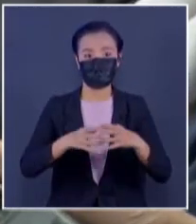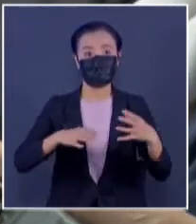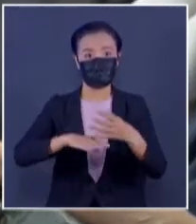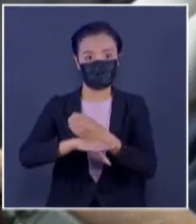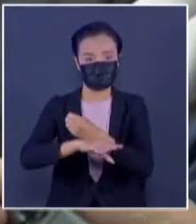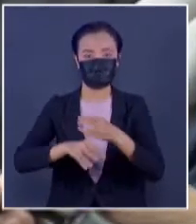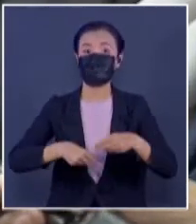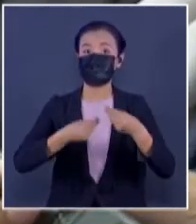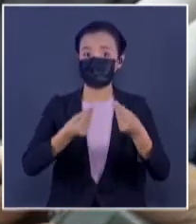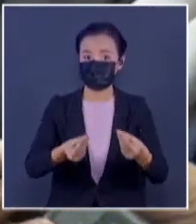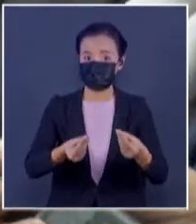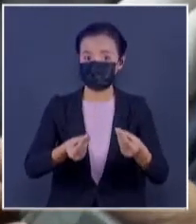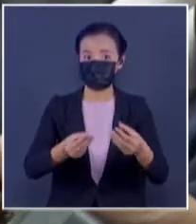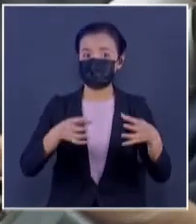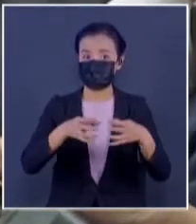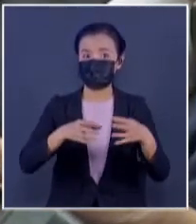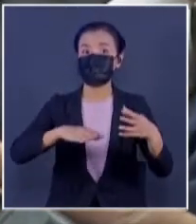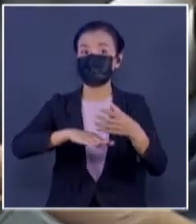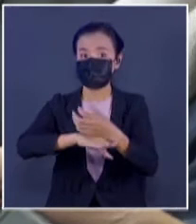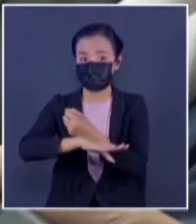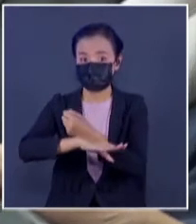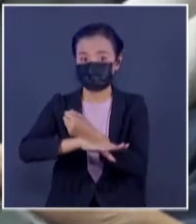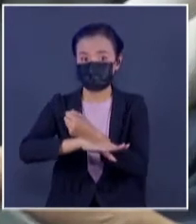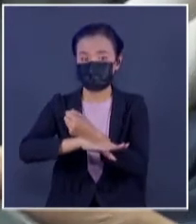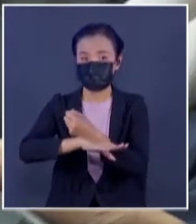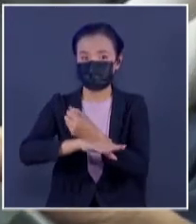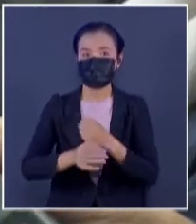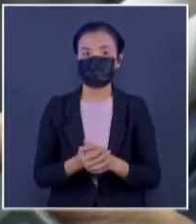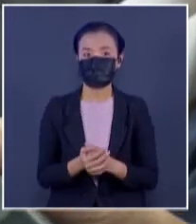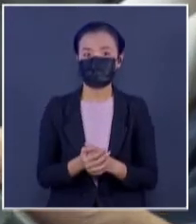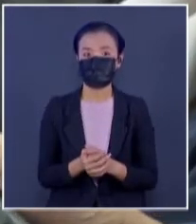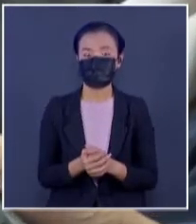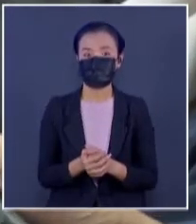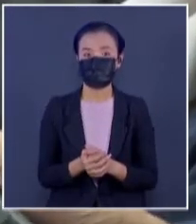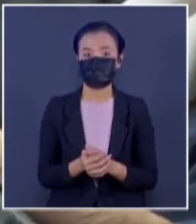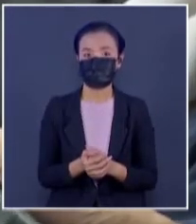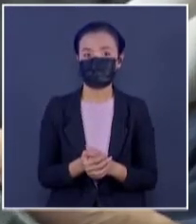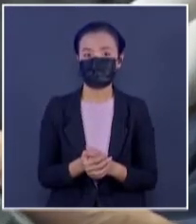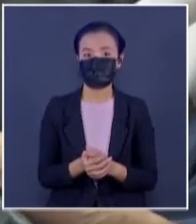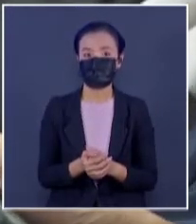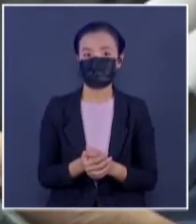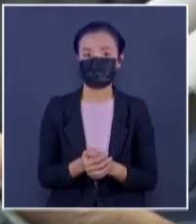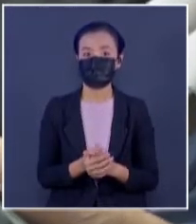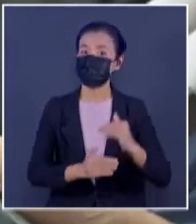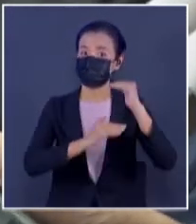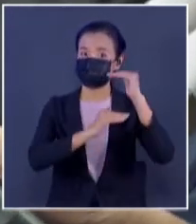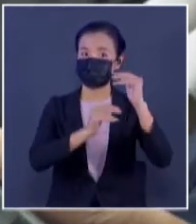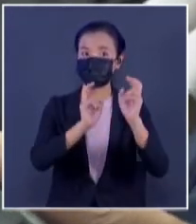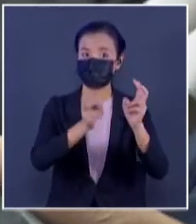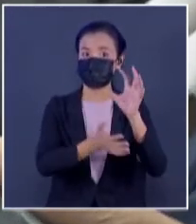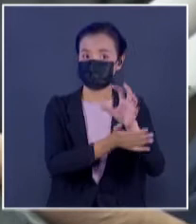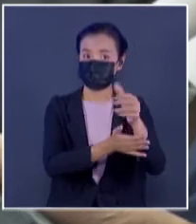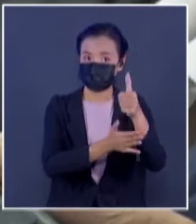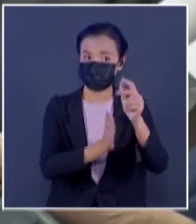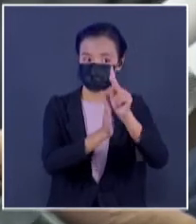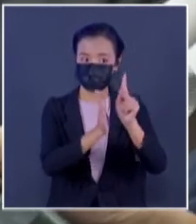ให้พรรคการเมืองเนี่ยนะครับกฎหมายพรรคการเมืองให้พรรคการเมืองไปสามารถไปกำหนดในข้อบังคับซึ่งเป็นกฎหม